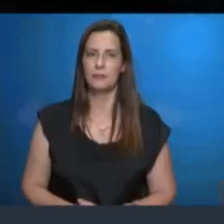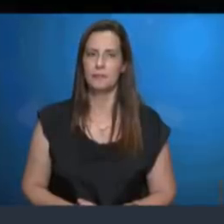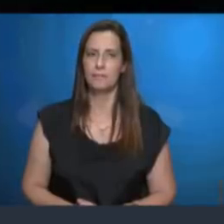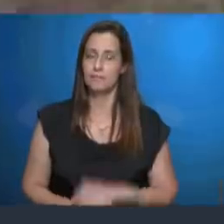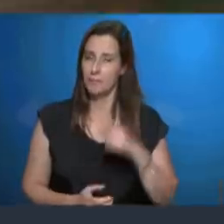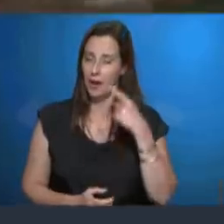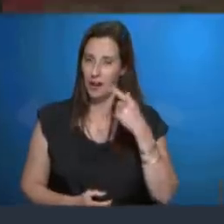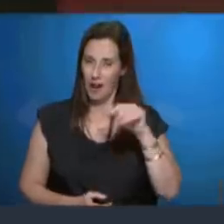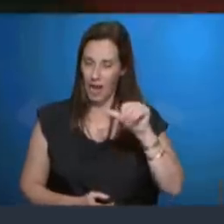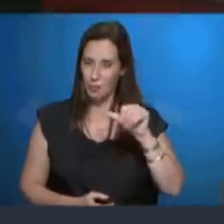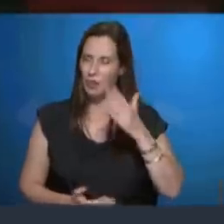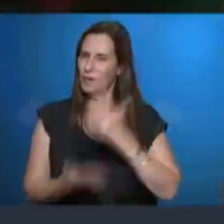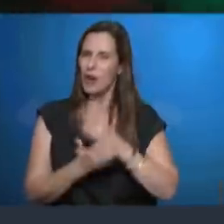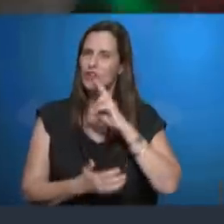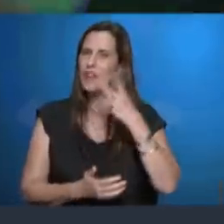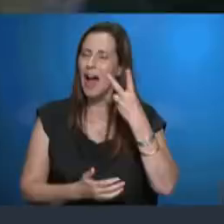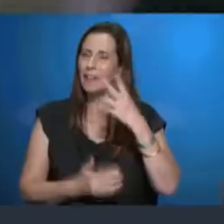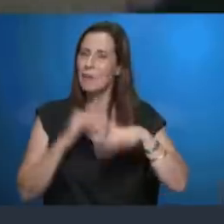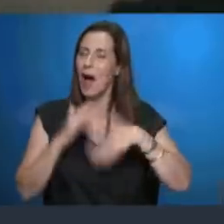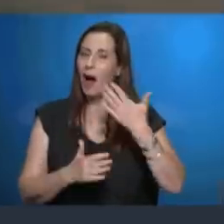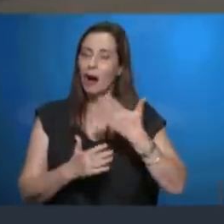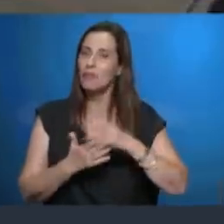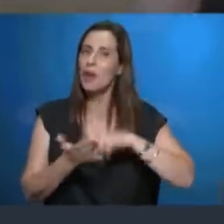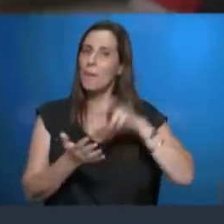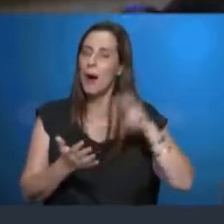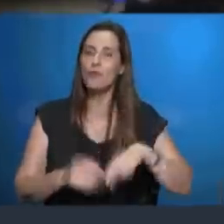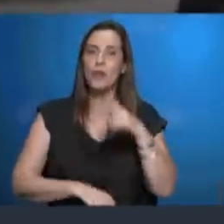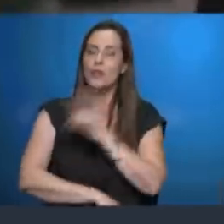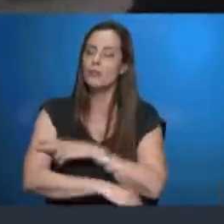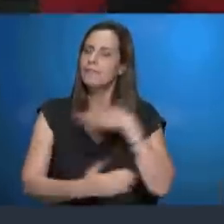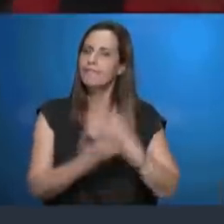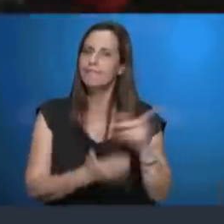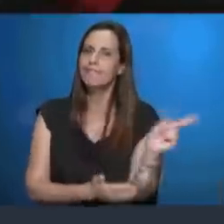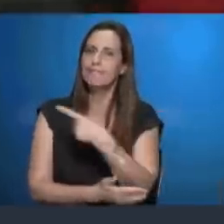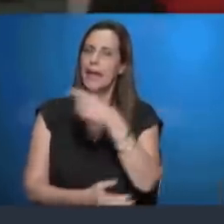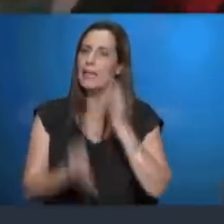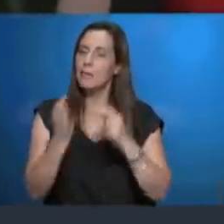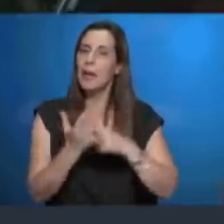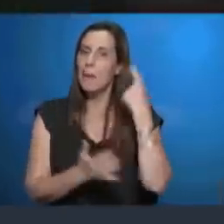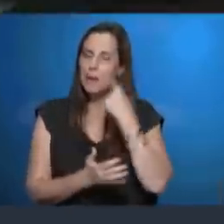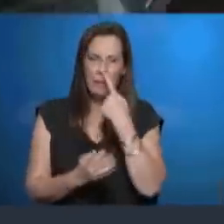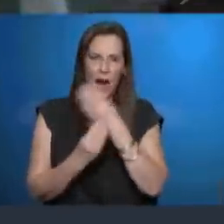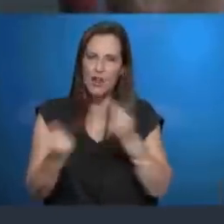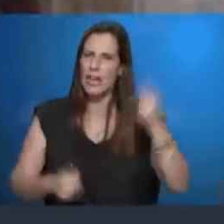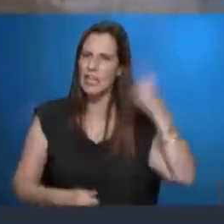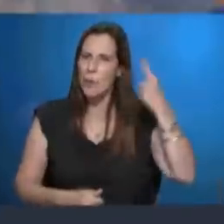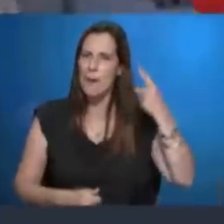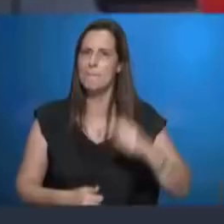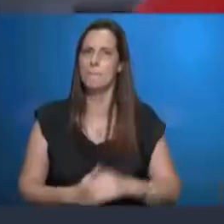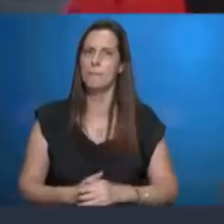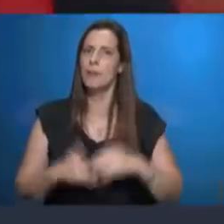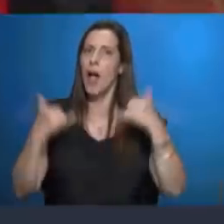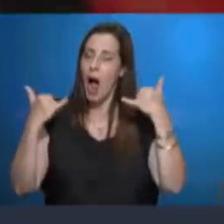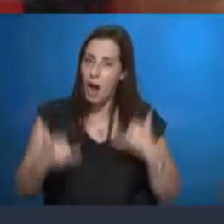אבוטבול עצמו רץ שנתיים בלבד לאחר שפרש, כשהמשטרה המליצה להעמיד אותו לדין פלילי בחשד לאיומים.